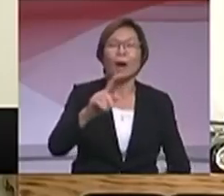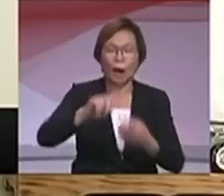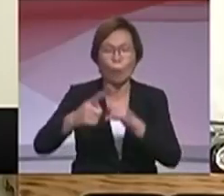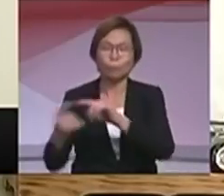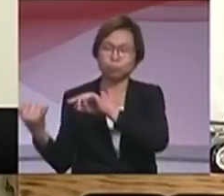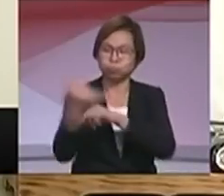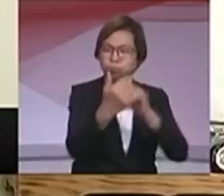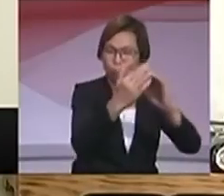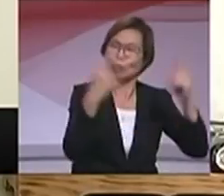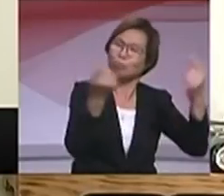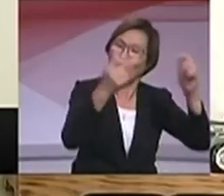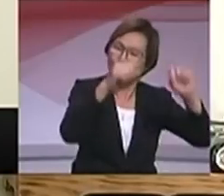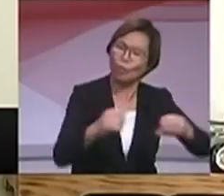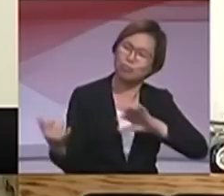rumah.